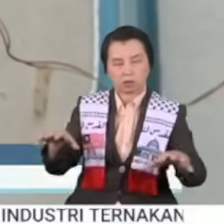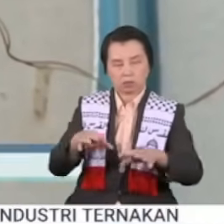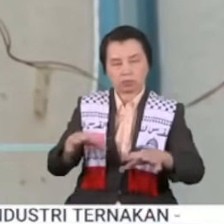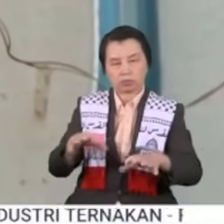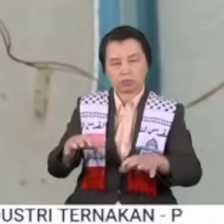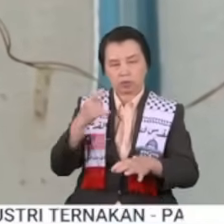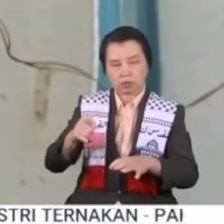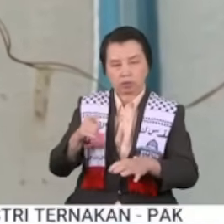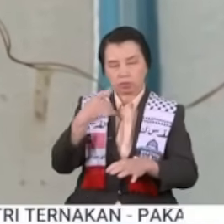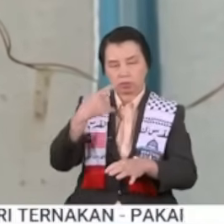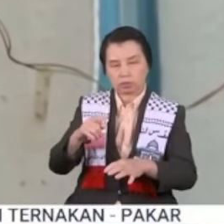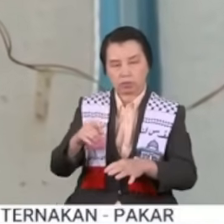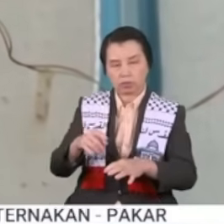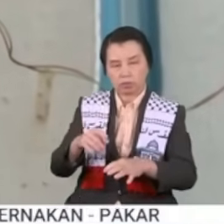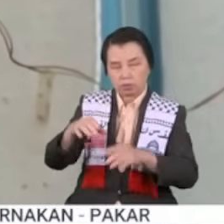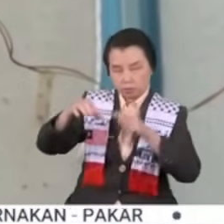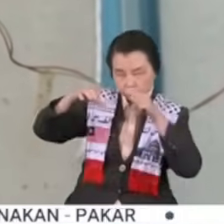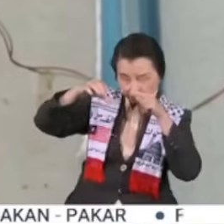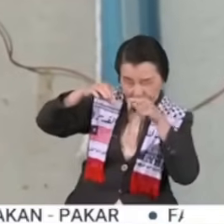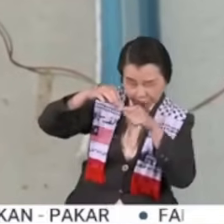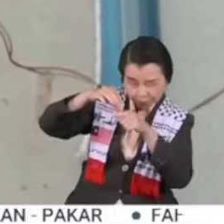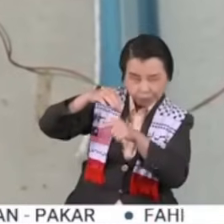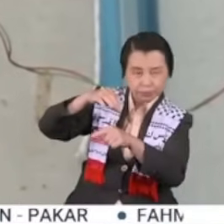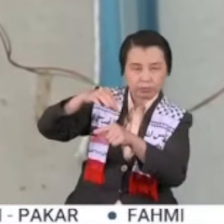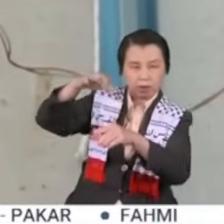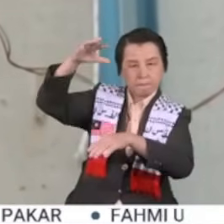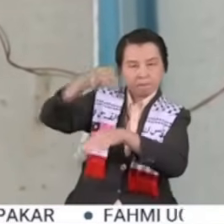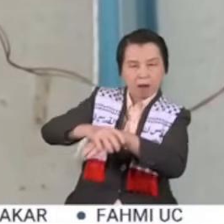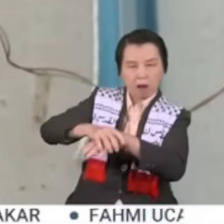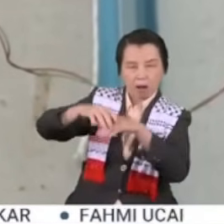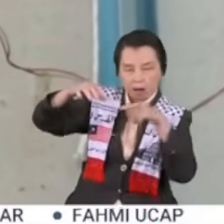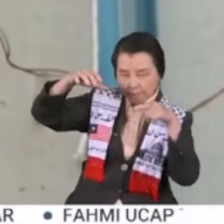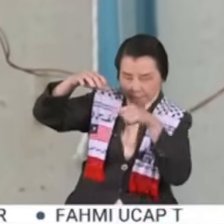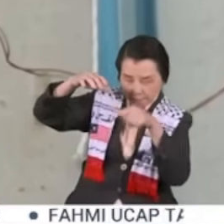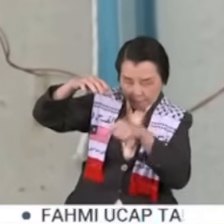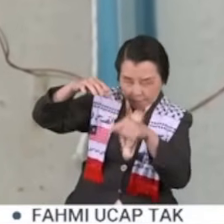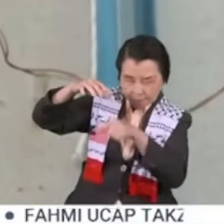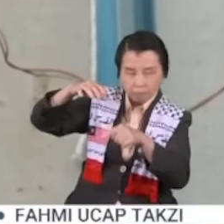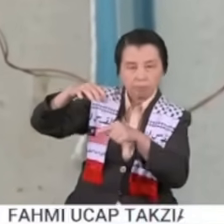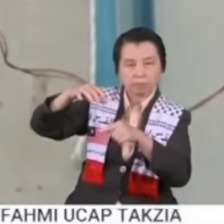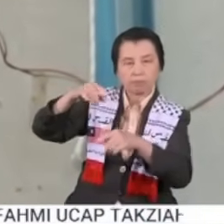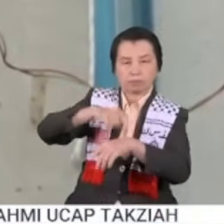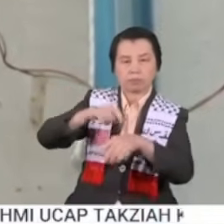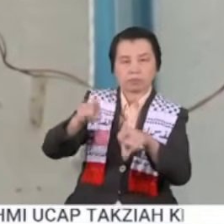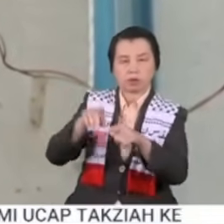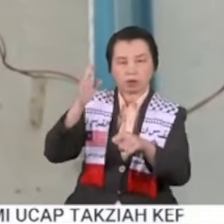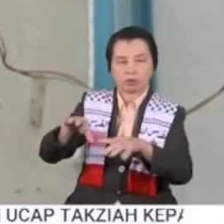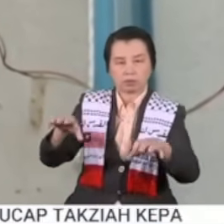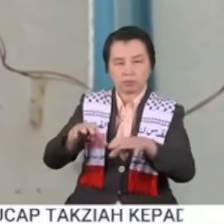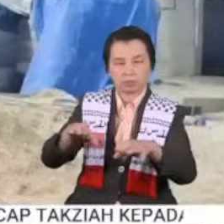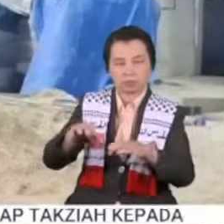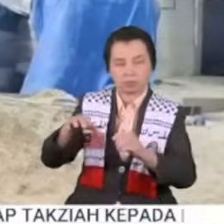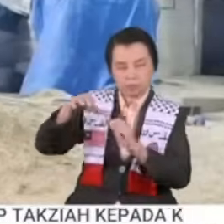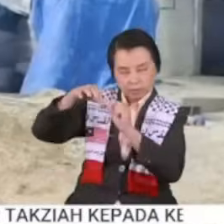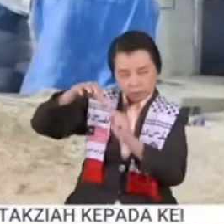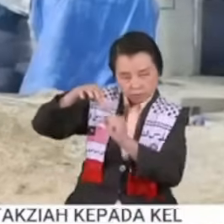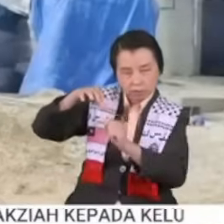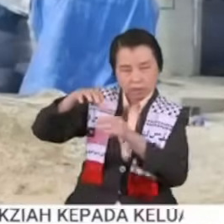lebih kepada tunneling lah sebab dia menurung ke dalam so teknik tunneling dan juga pada masa sama kita akan buatis